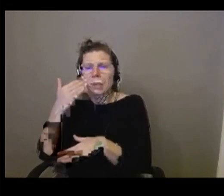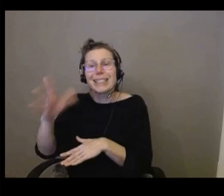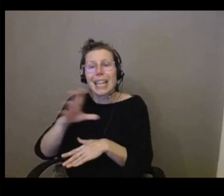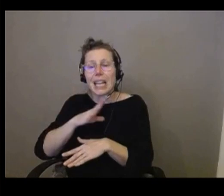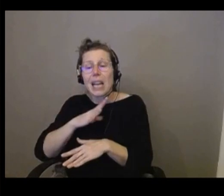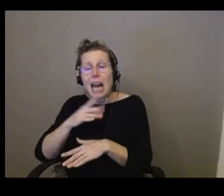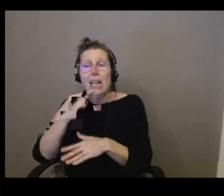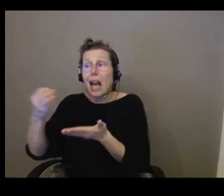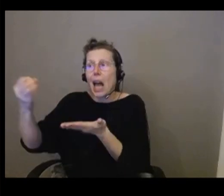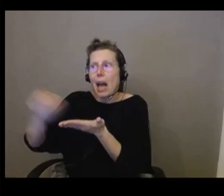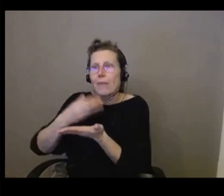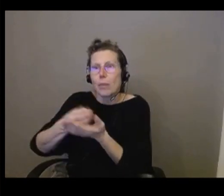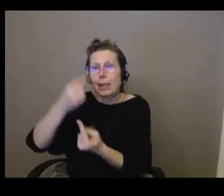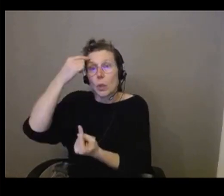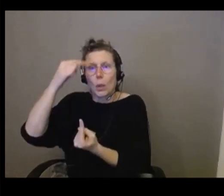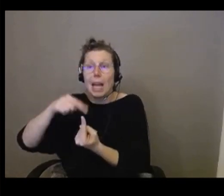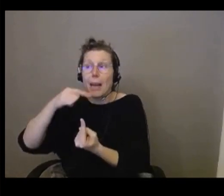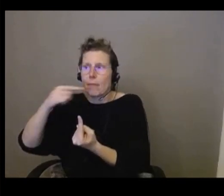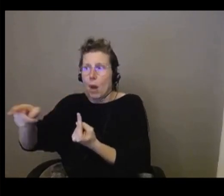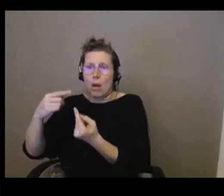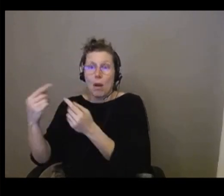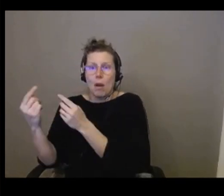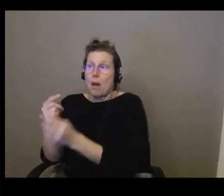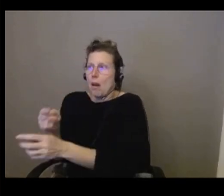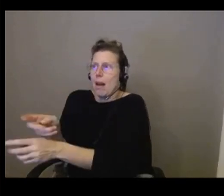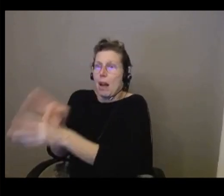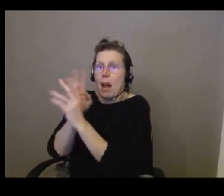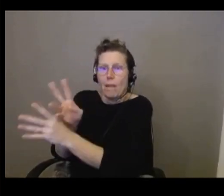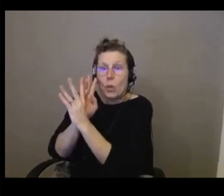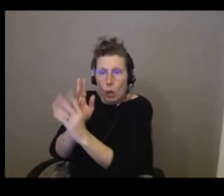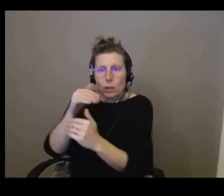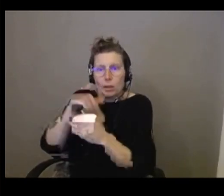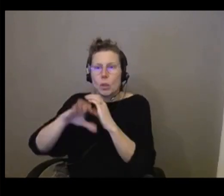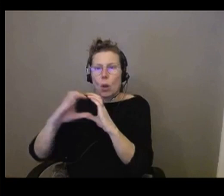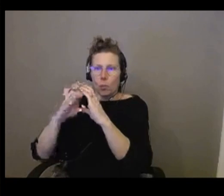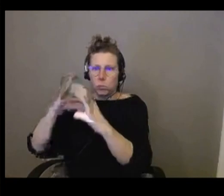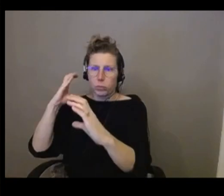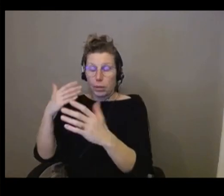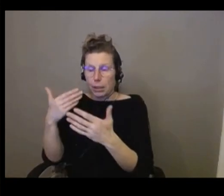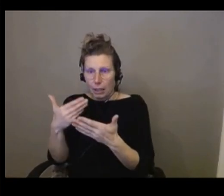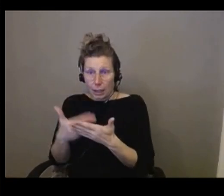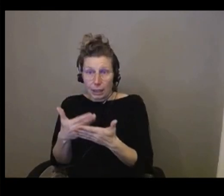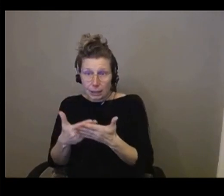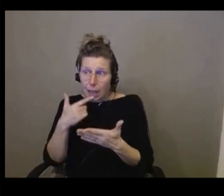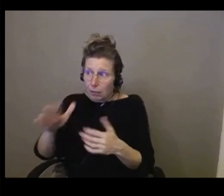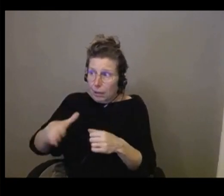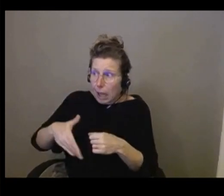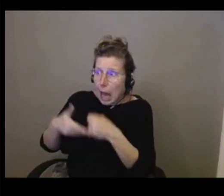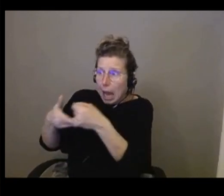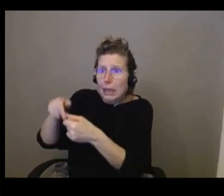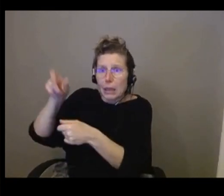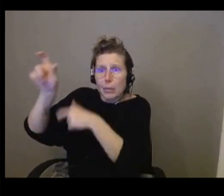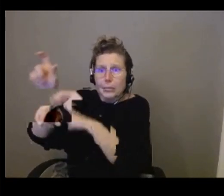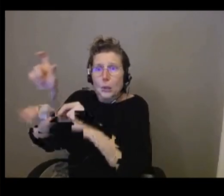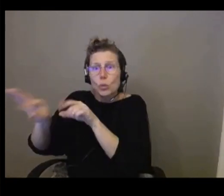à aider au choix du déplacement. Voilà, on sait qu'il y a certains publics qui auront du mal, en fait, à